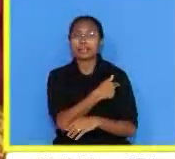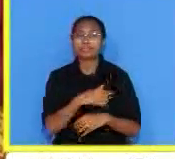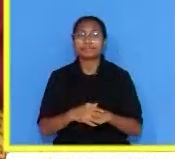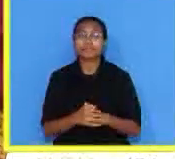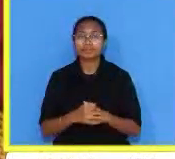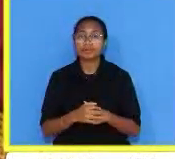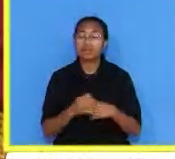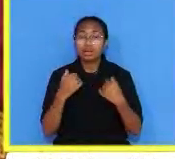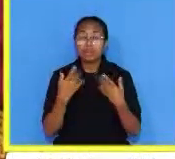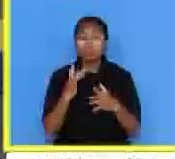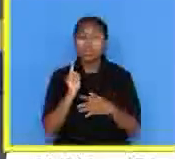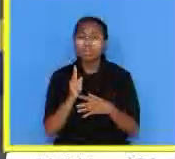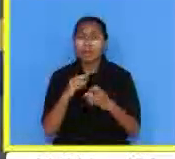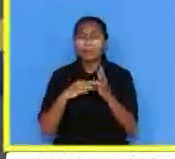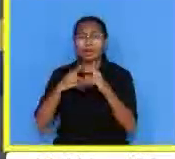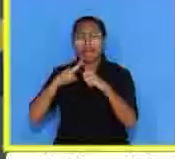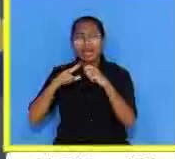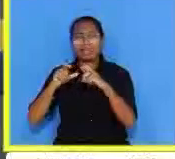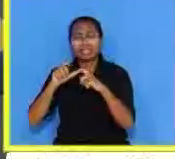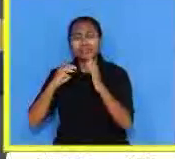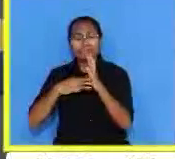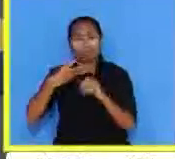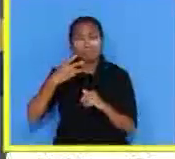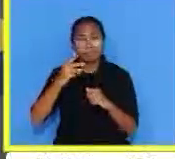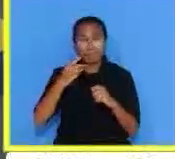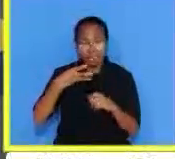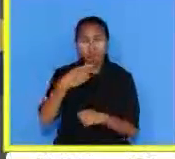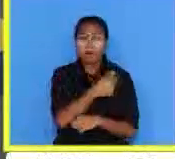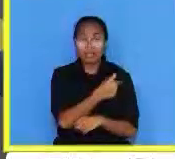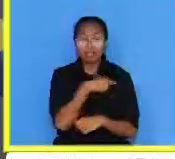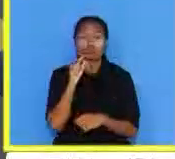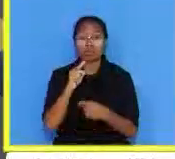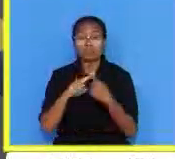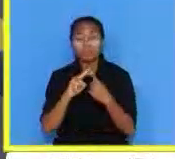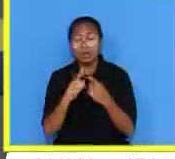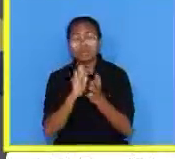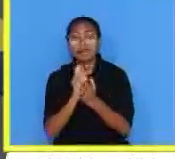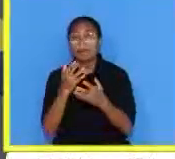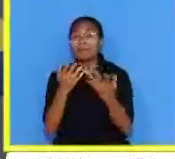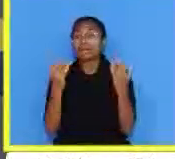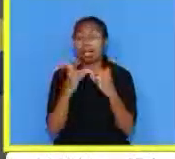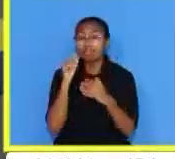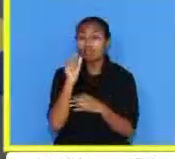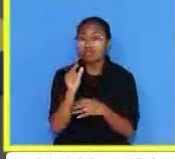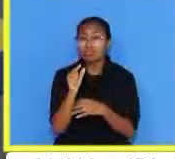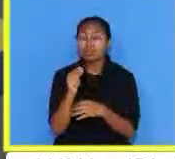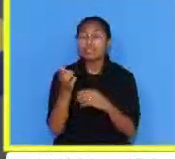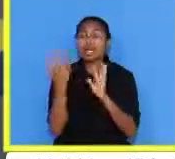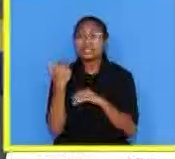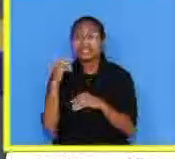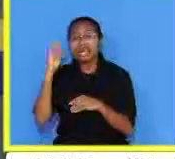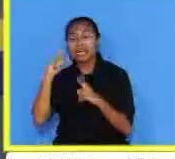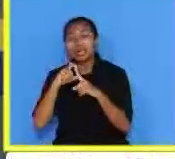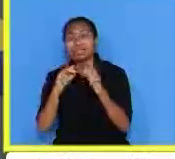kemudian mekanisme pendaftaran vaksinasi khususnya bagi teman-teman masyarakat umum dan juga mungkin tadi sempat disinggung oleh Kak Dina bahwa